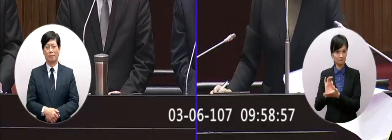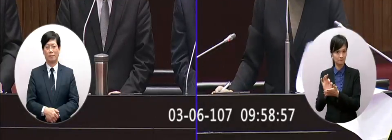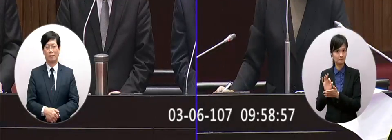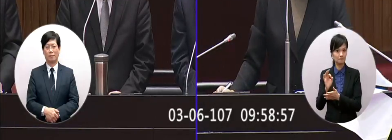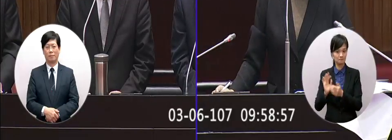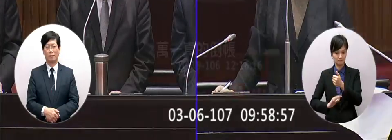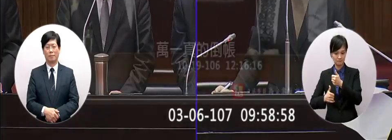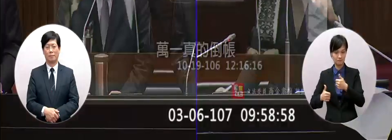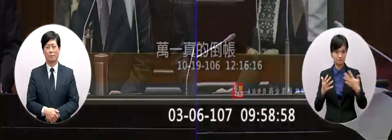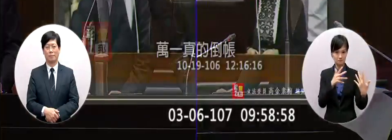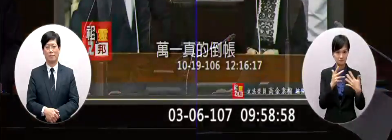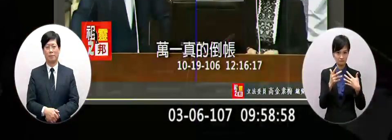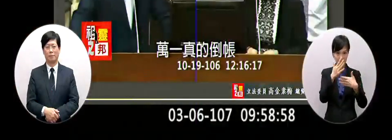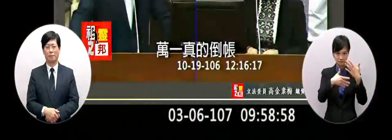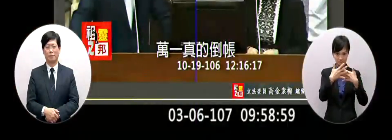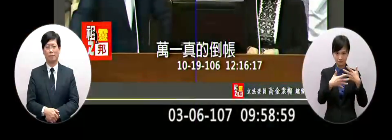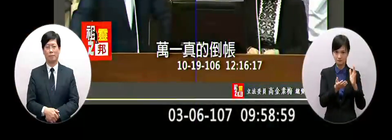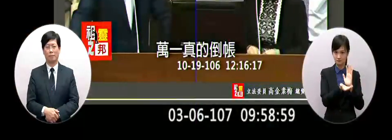对话。